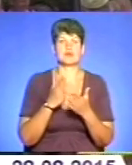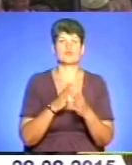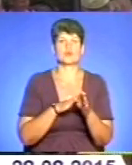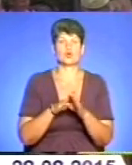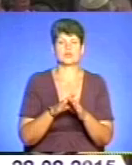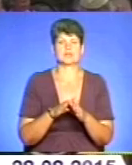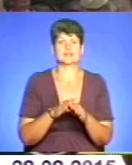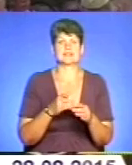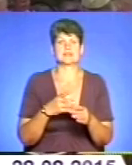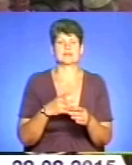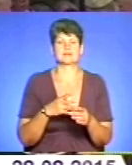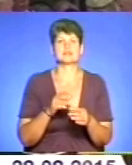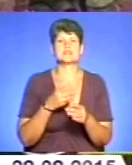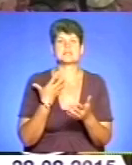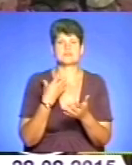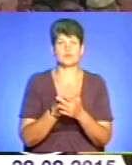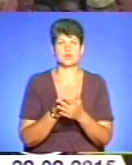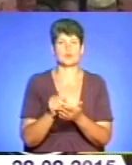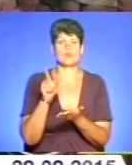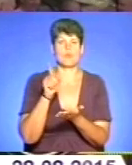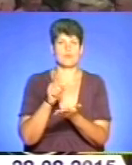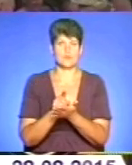покладені на себе функціональні обов'язки.